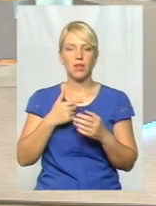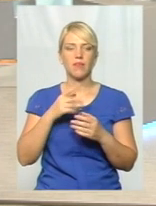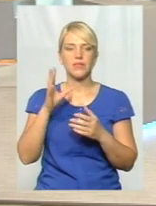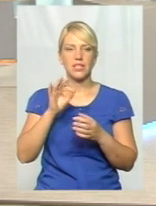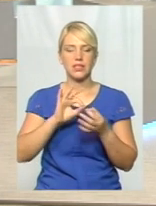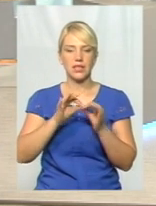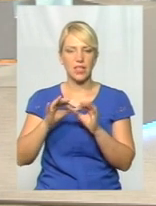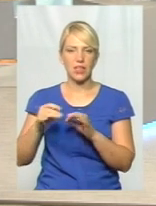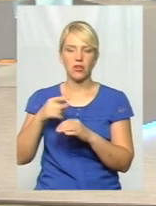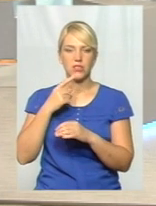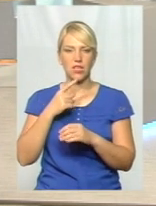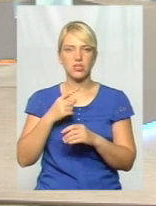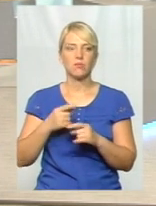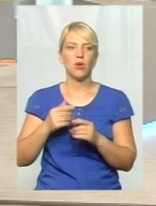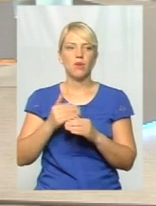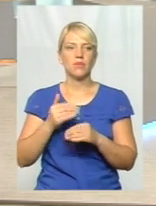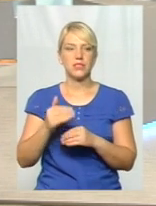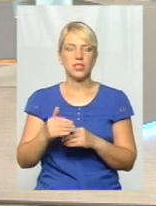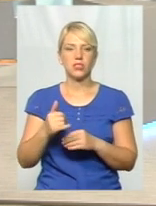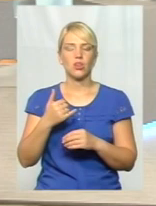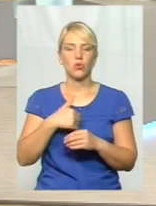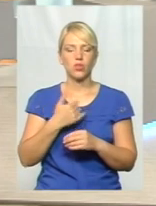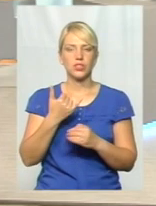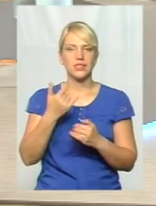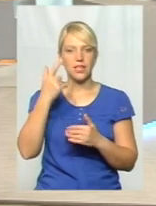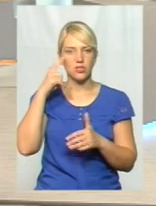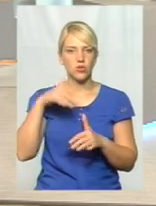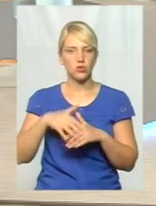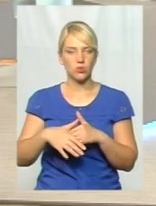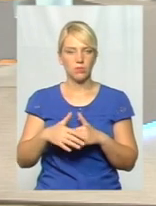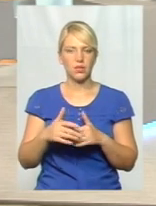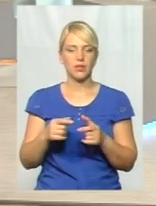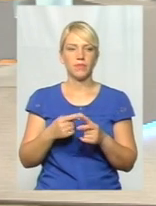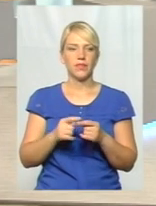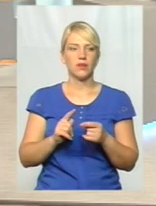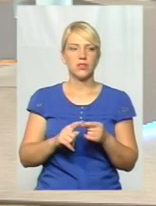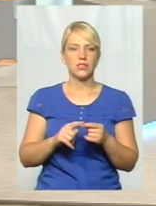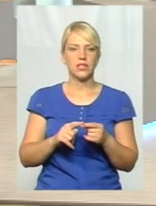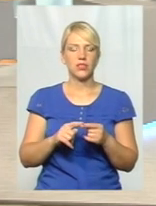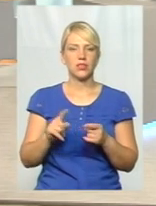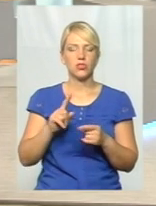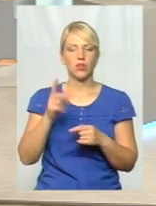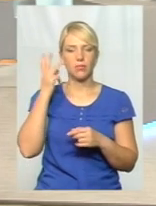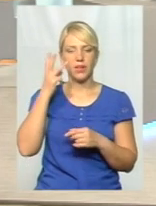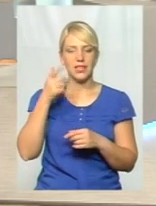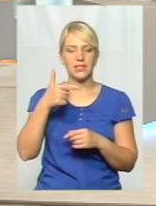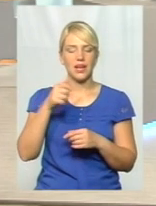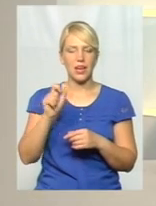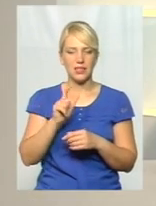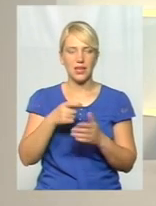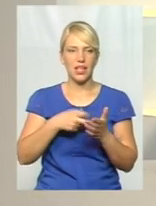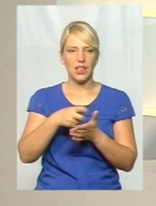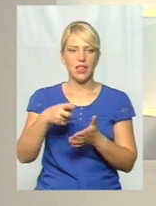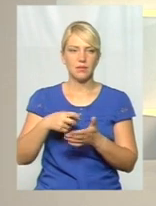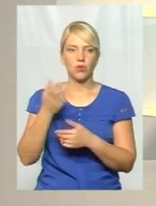обов'язково пізніше. У нас досить часу. Зараз от хочеться зрозуміти, чи про цей лист, який я кажу, що Хмельницькгаз розсилав. От коли